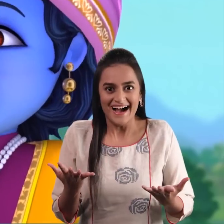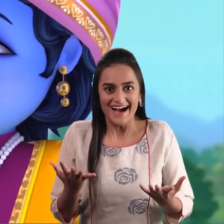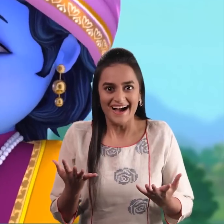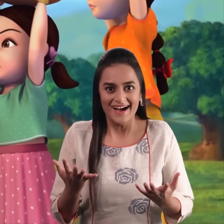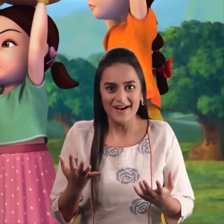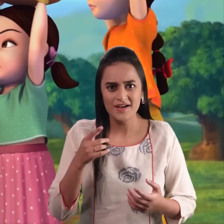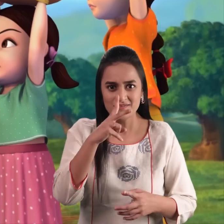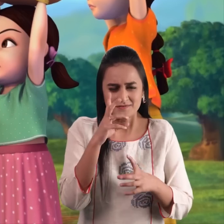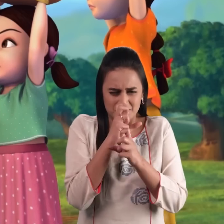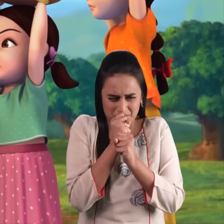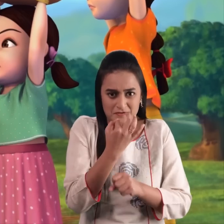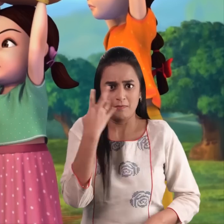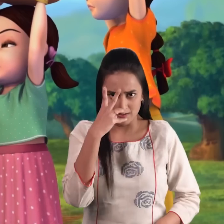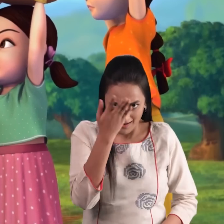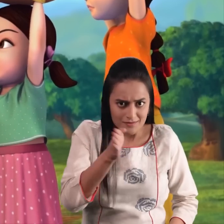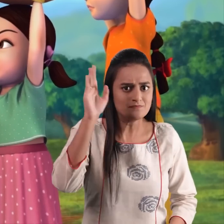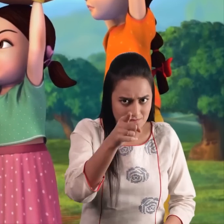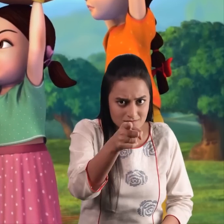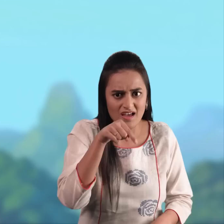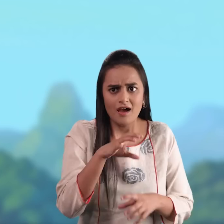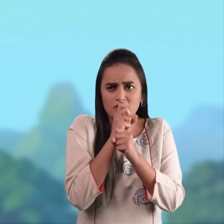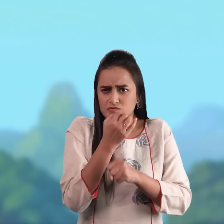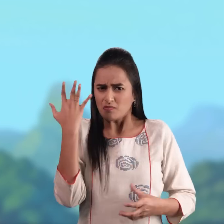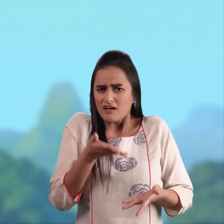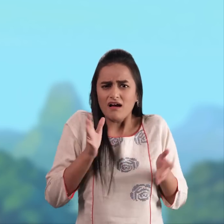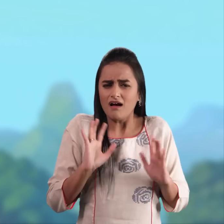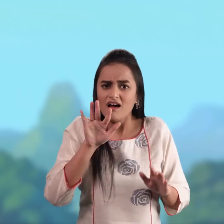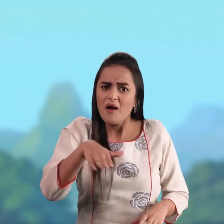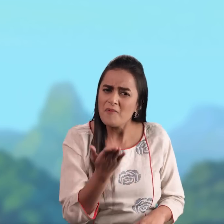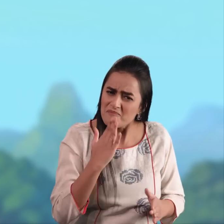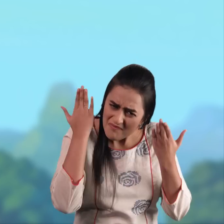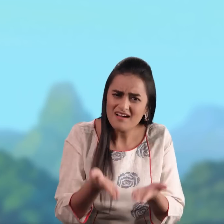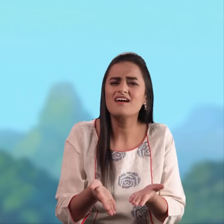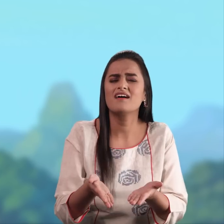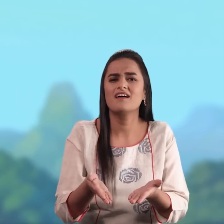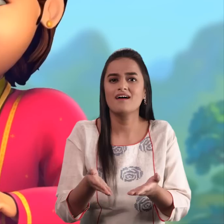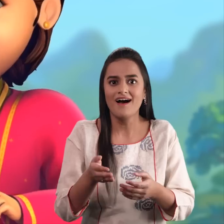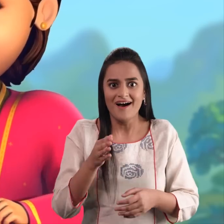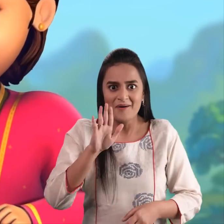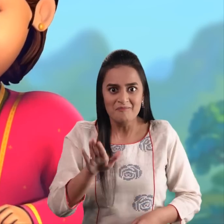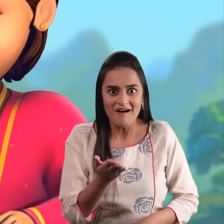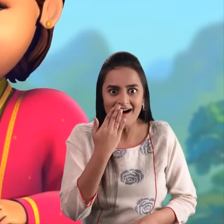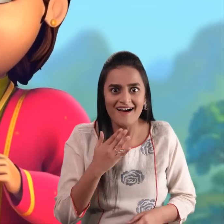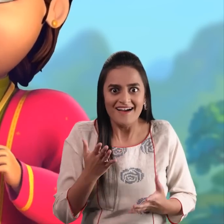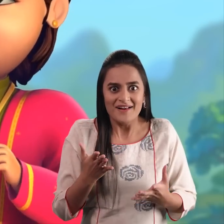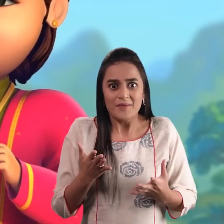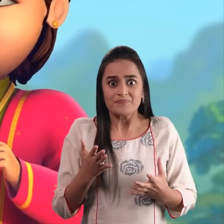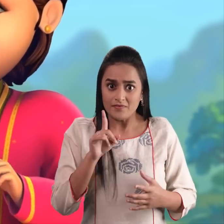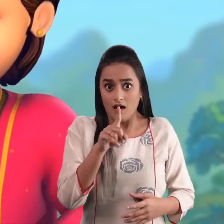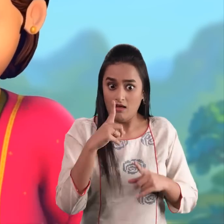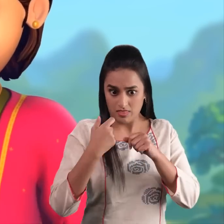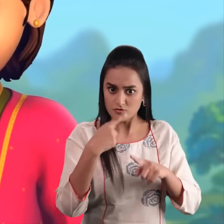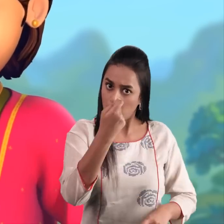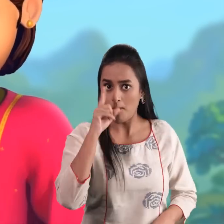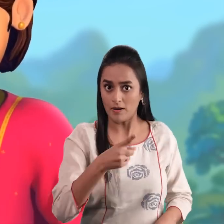आहा, तो तुम खजाना छुपा कर ले जा रही थी। ये कोई खजाना नहीं है, माखन है, माखन। हाँ, माखन।